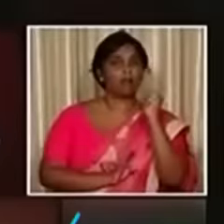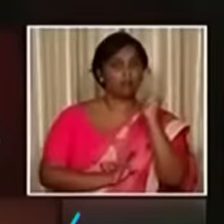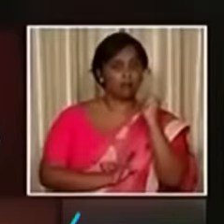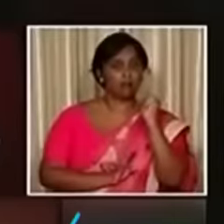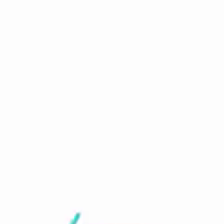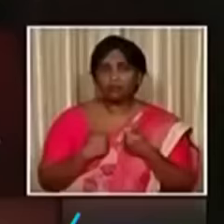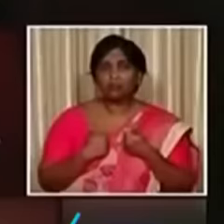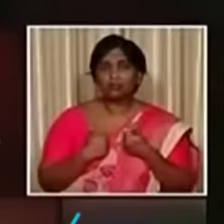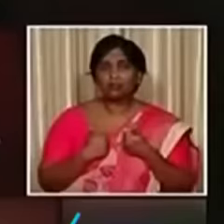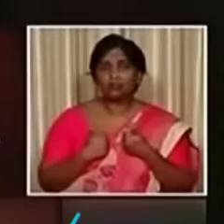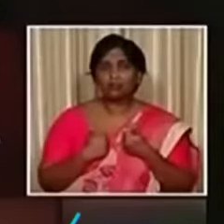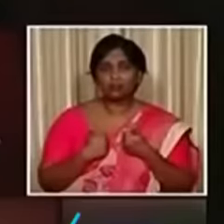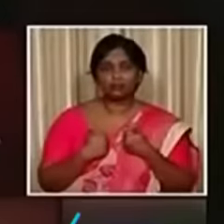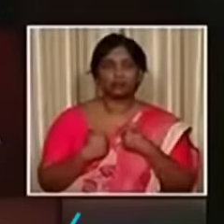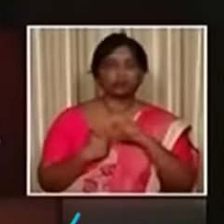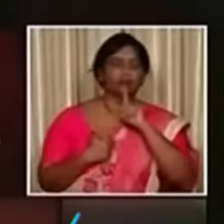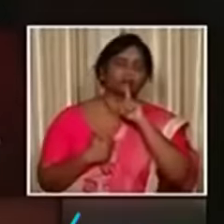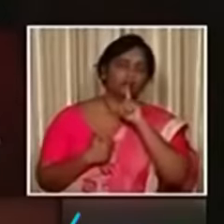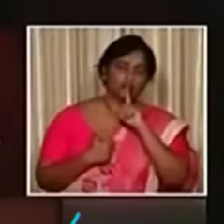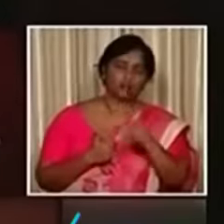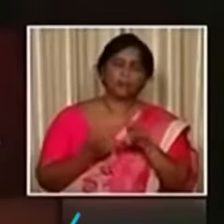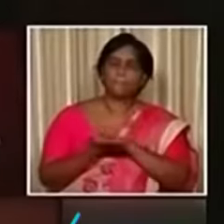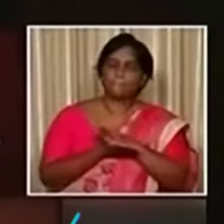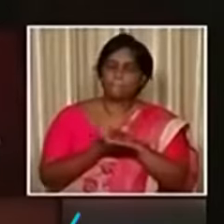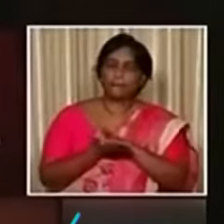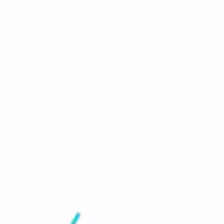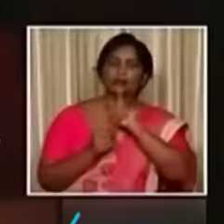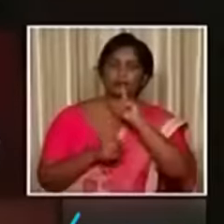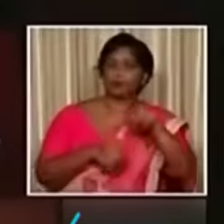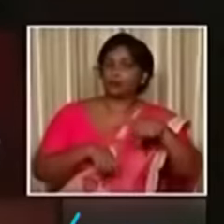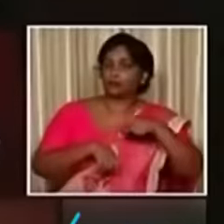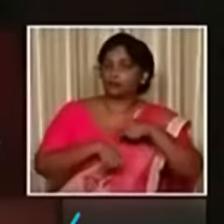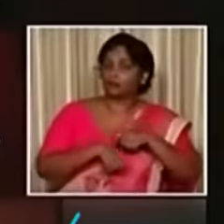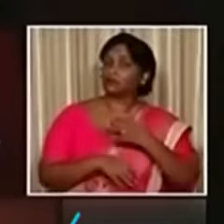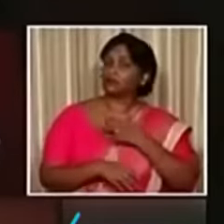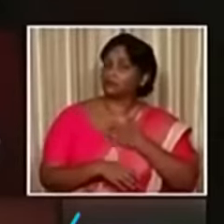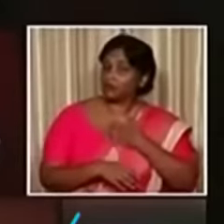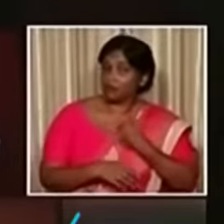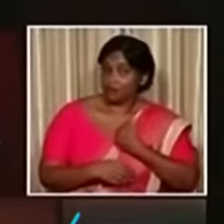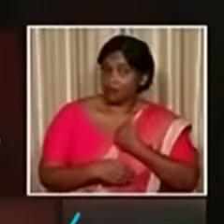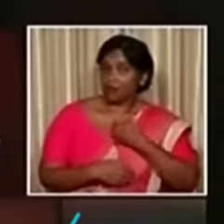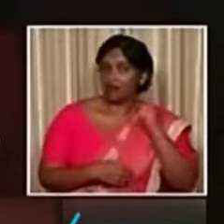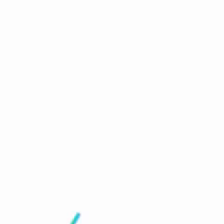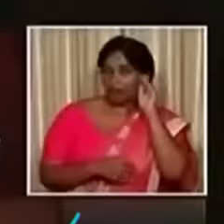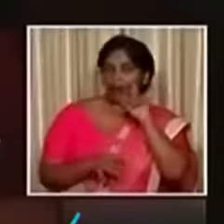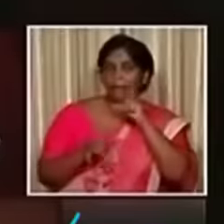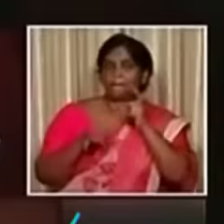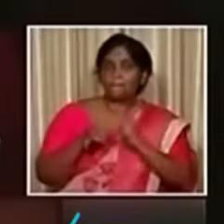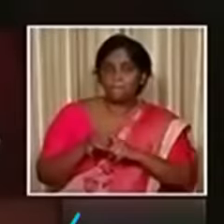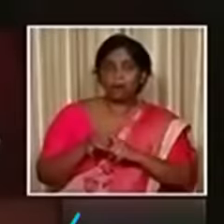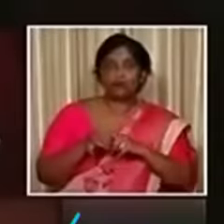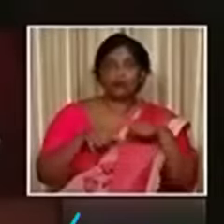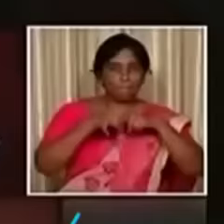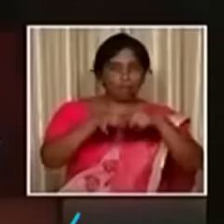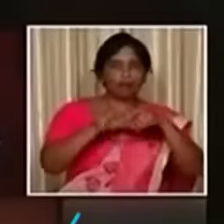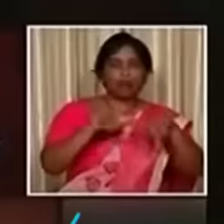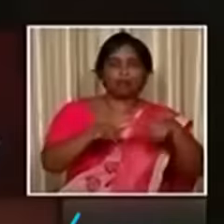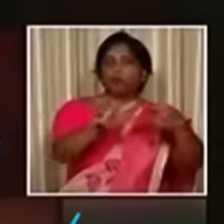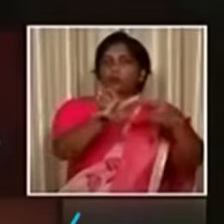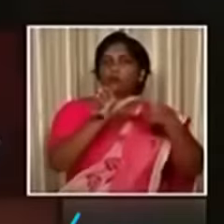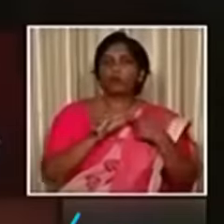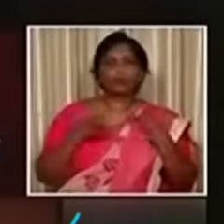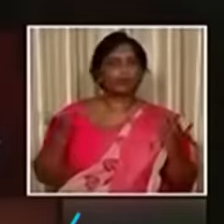මේක සාධාරණද? ඉතින් මම පැහැදිලිව ඉල්ලීමක් කරනවා මේ අවස්ථාවේ මම අහපු ප්‍රශ්නයට අදටත් උත්තරයක් නැහැ. ඒක